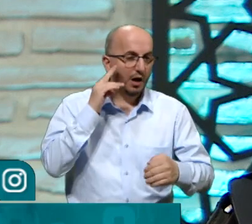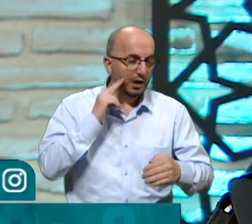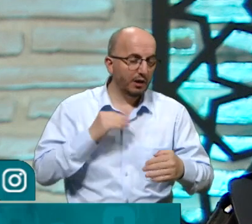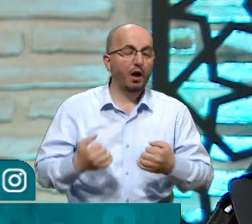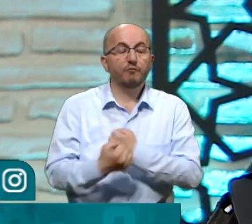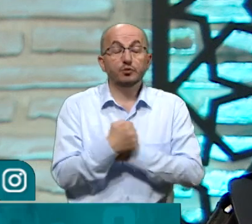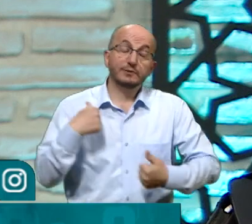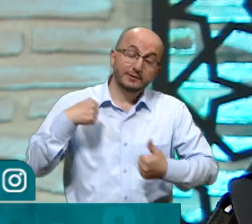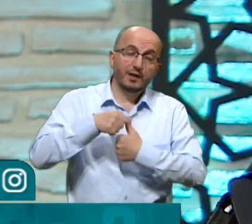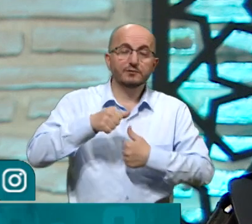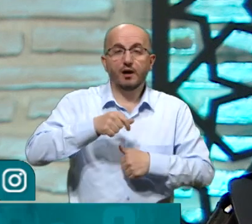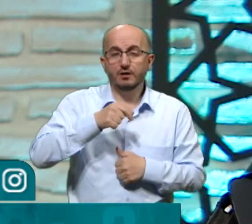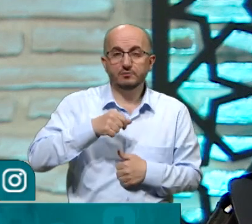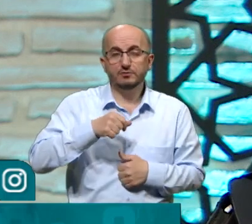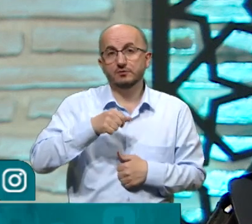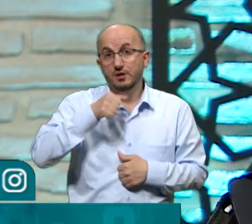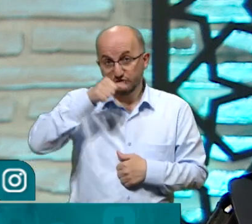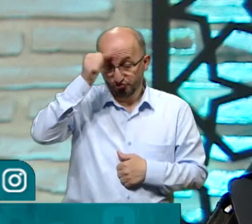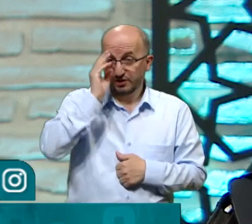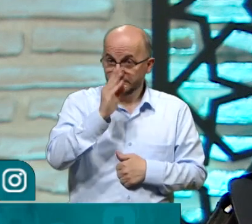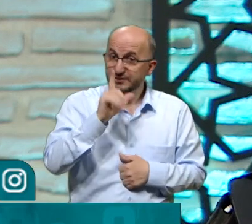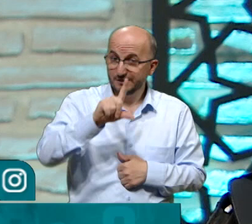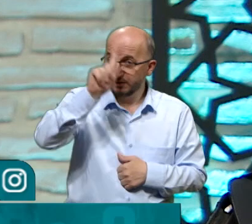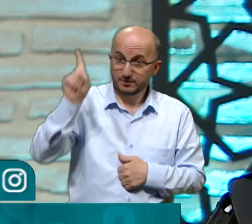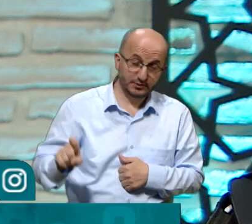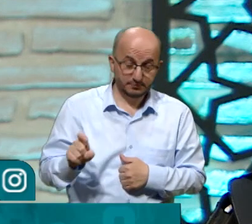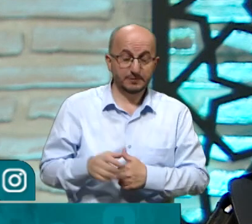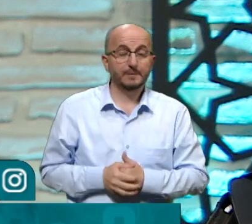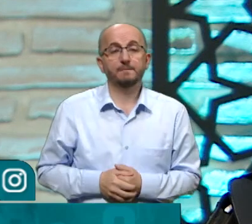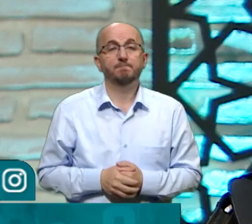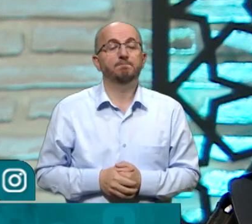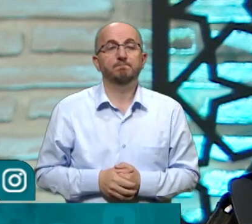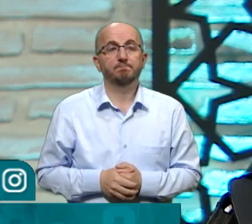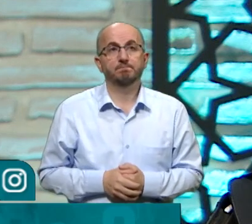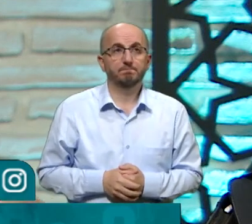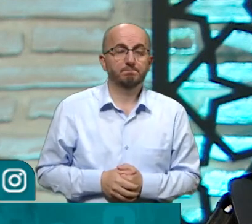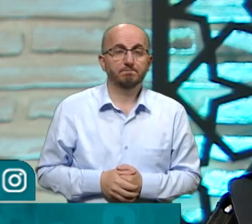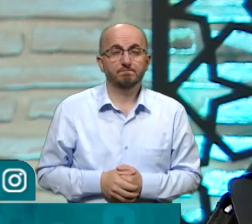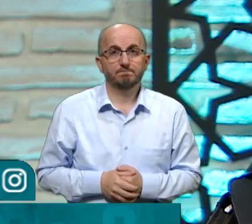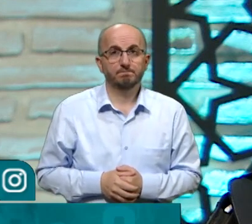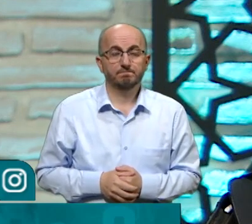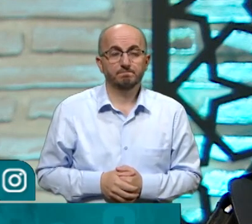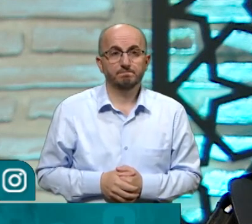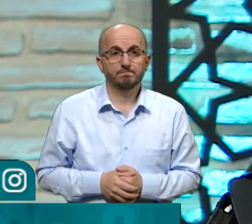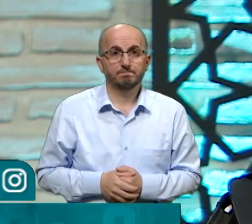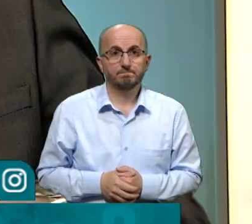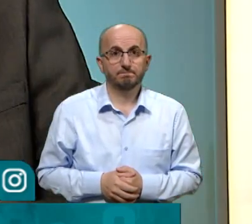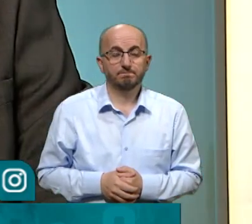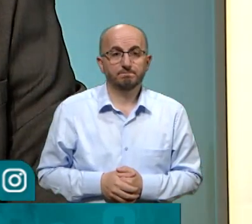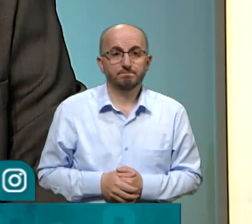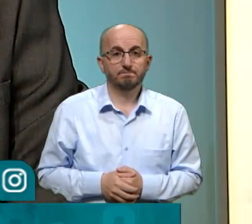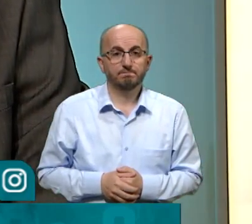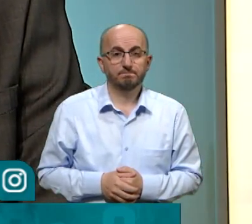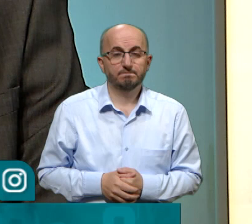tekrar Nafile olarak yapmış olması bıo farzında yerine geçiyor yoksa bir kere de farz olduktan sonra gitmelimi